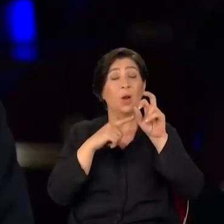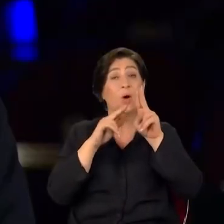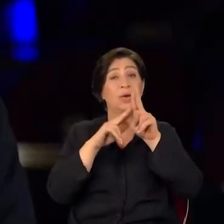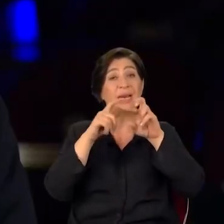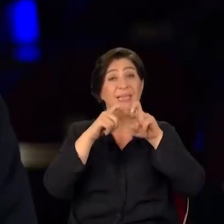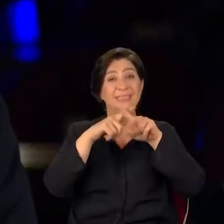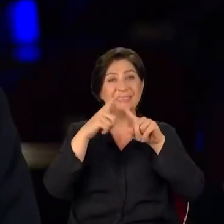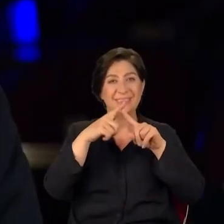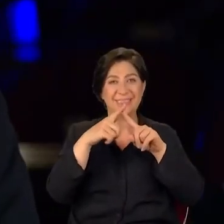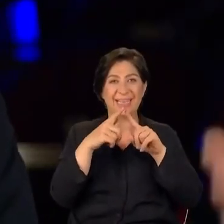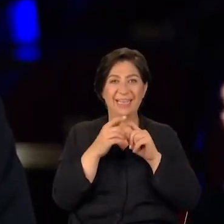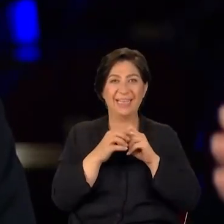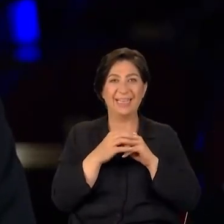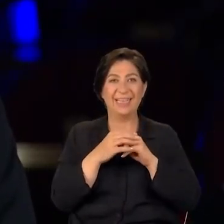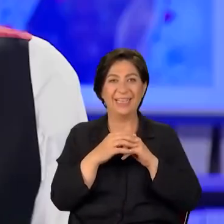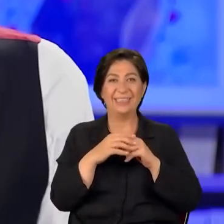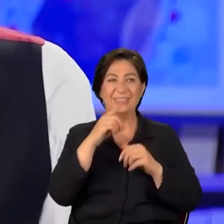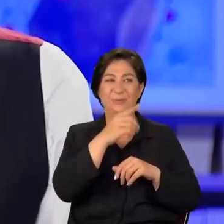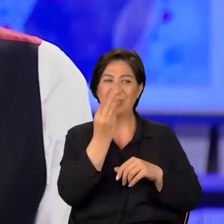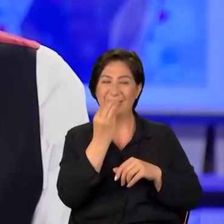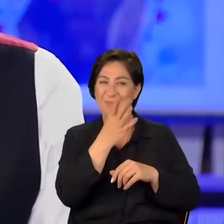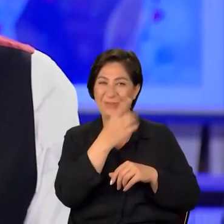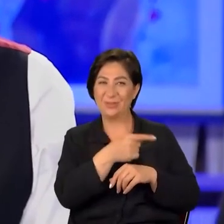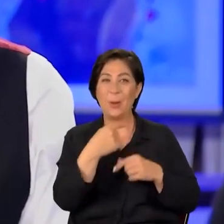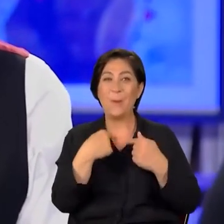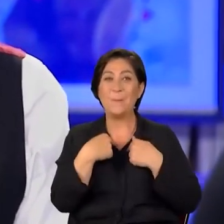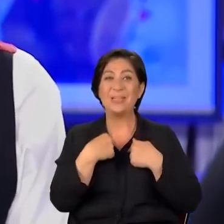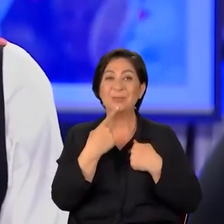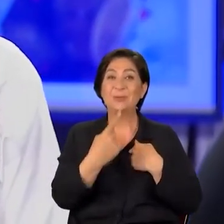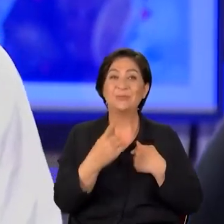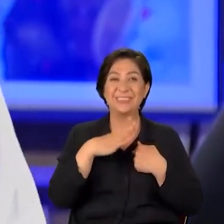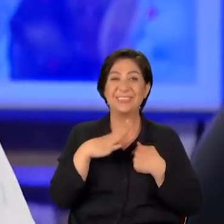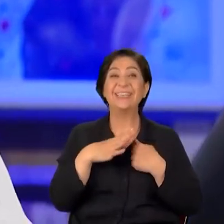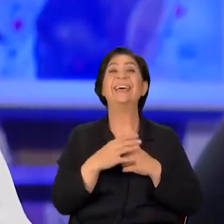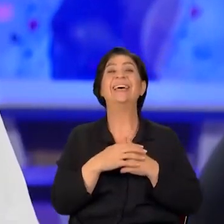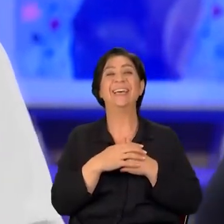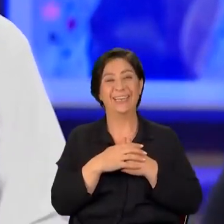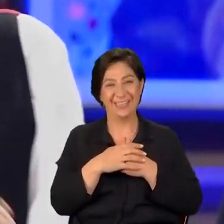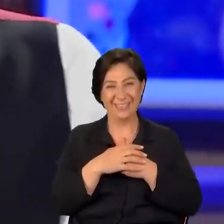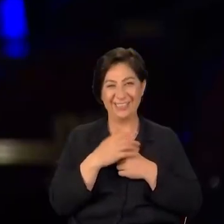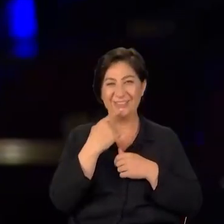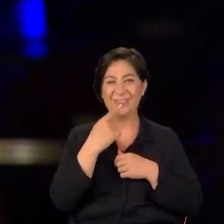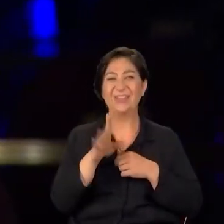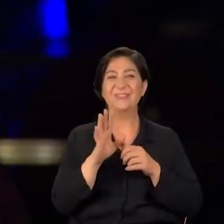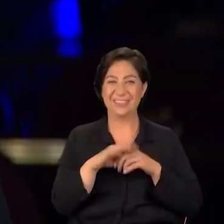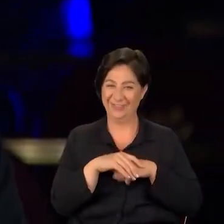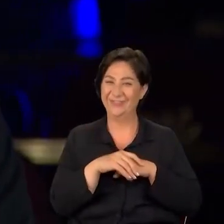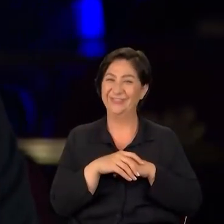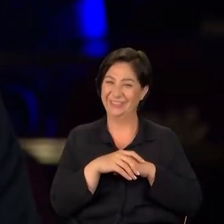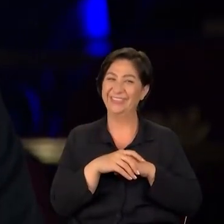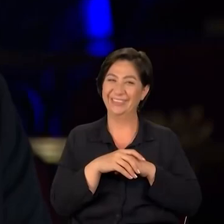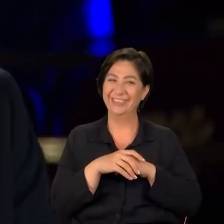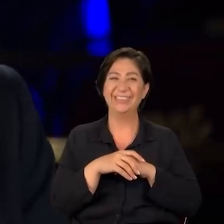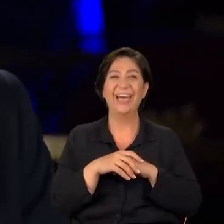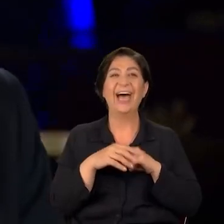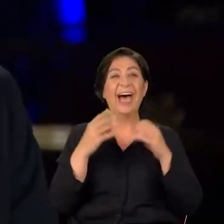Falokrat. Falüs oriente. sizin de çok iyi bildiğiniz gibi bana söyletmek istiyor bunu. Ama bu değil miydi?